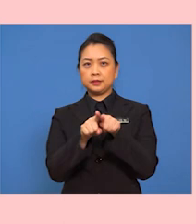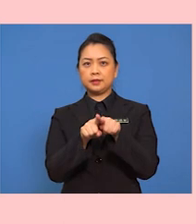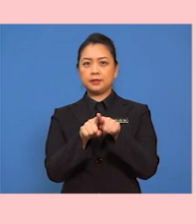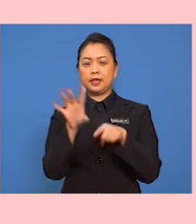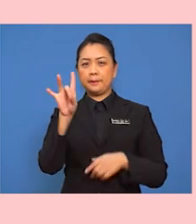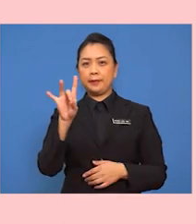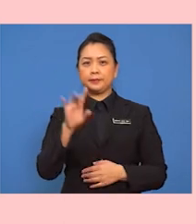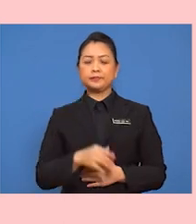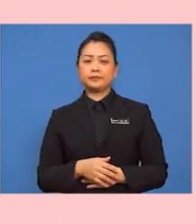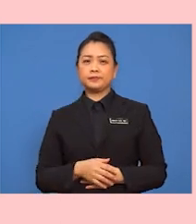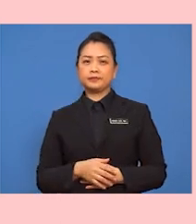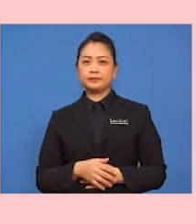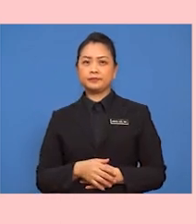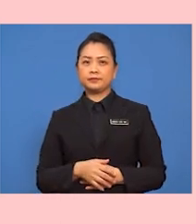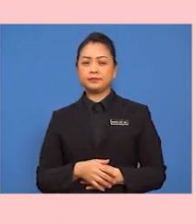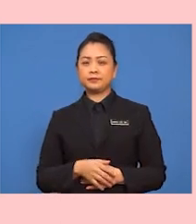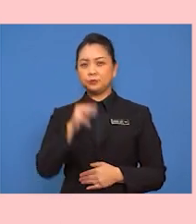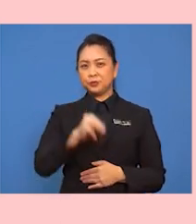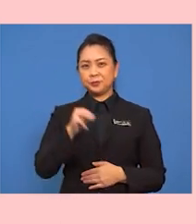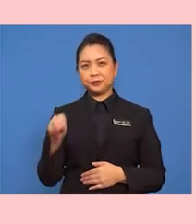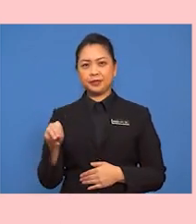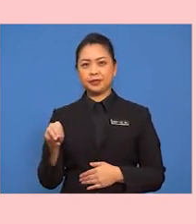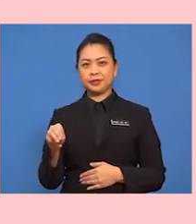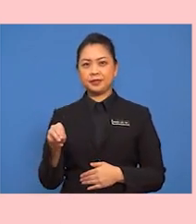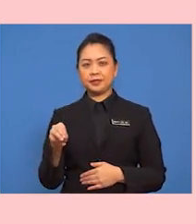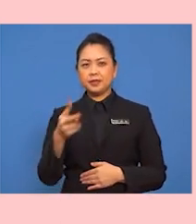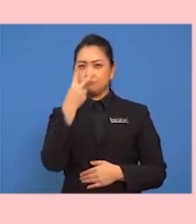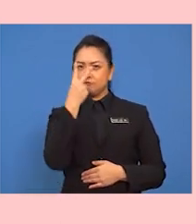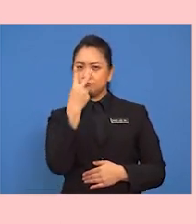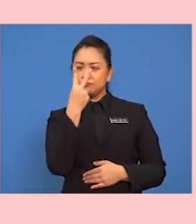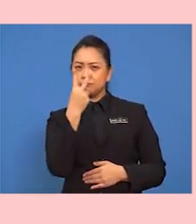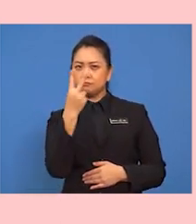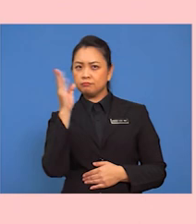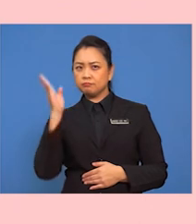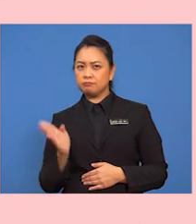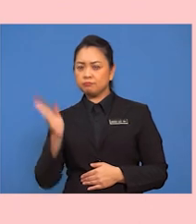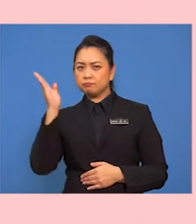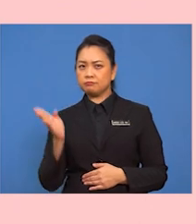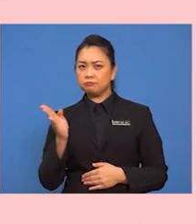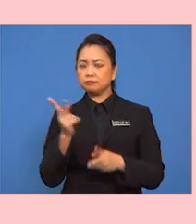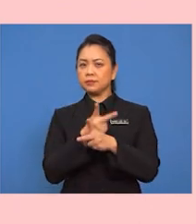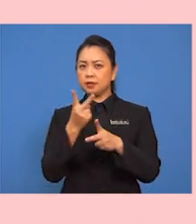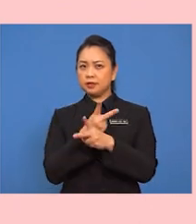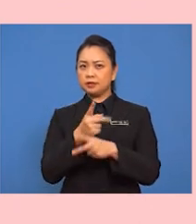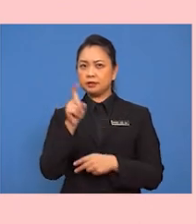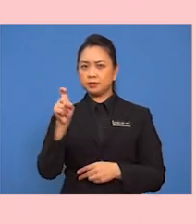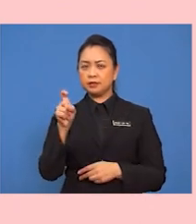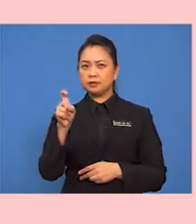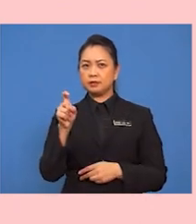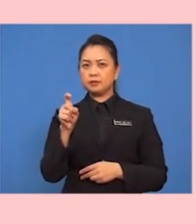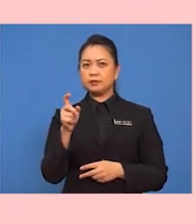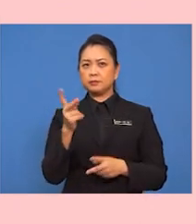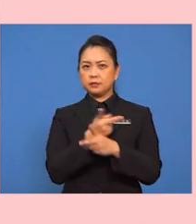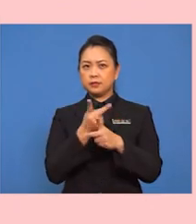dengan 8. murid-murid, perhatikan perkali bagi X persamaan